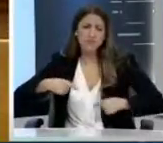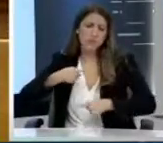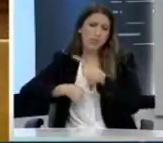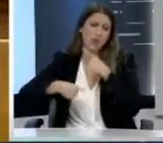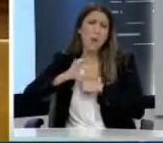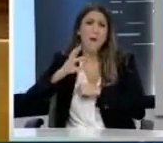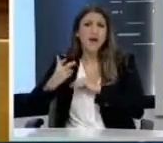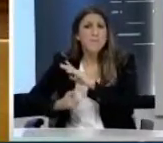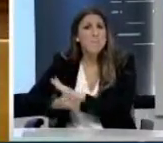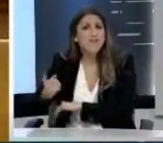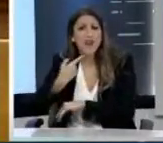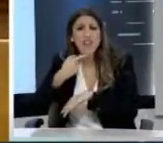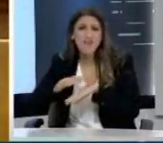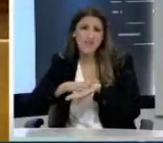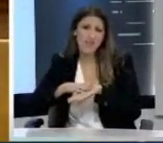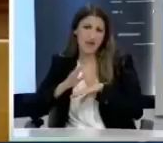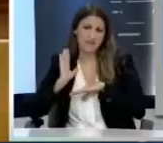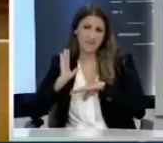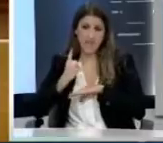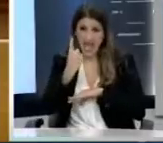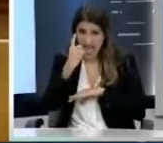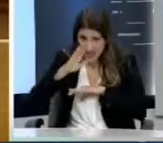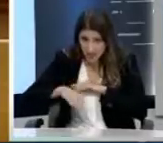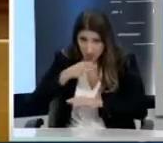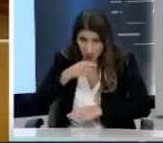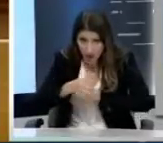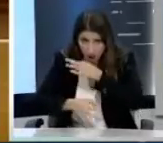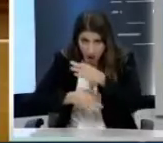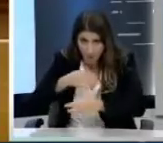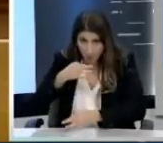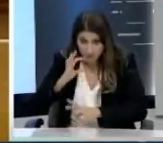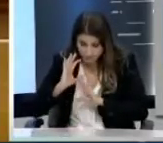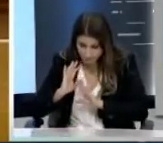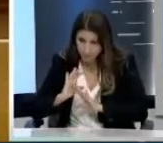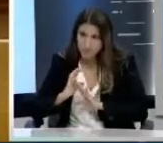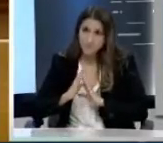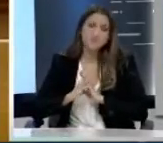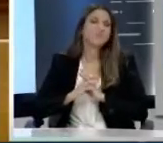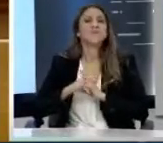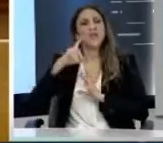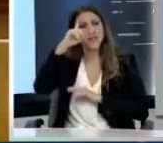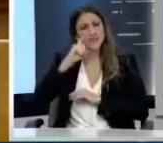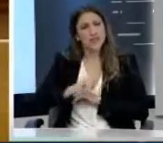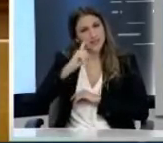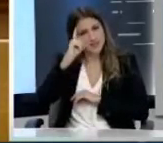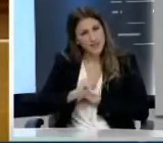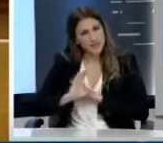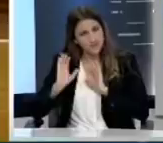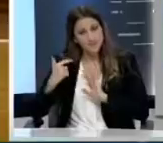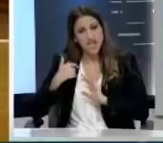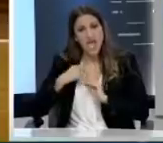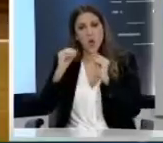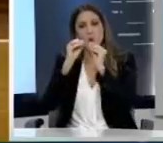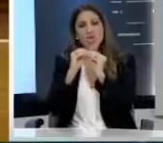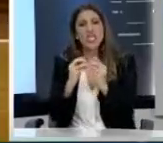μετανάστες. Θέλω να το κάνετε, να πω ένα τελευταίο άμα μου επιτρέψει ο κύριος Πρόεδρος. Ξέρετε πολλοί και πολλές ότι ήμουν